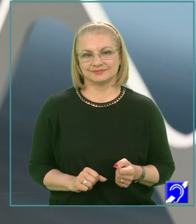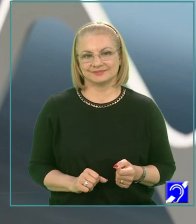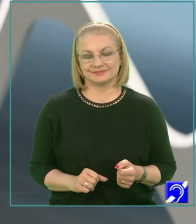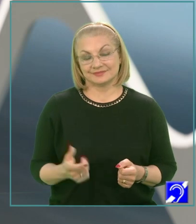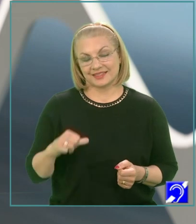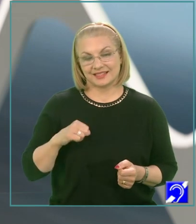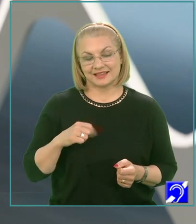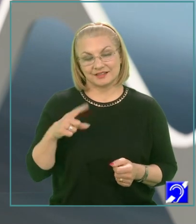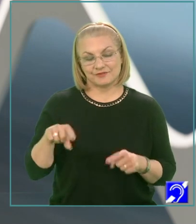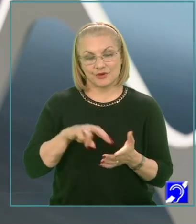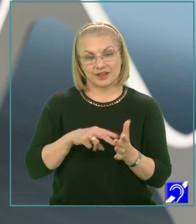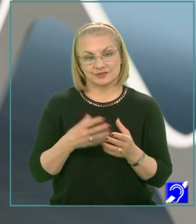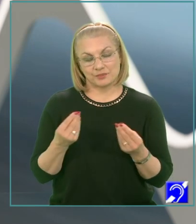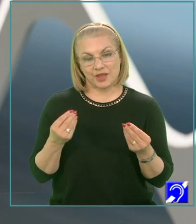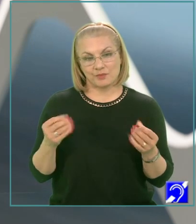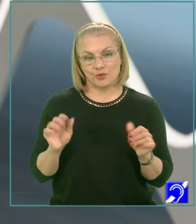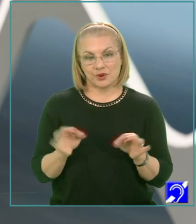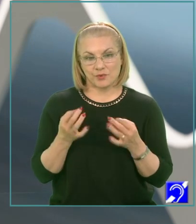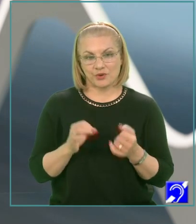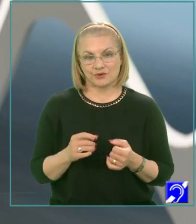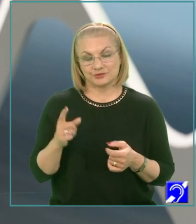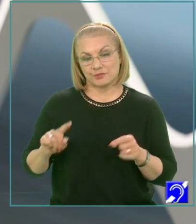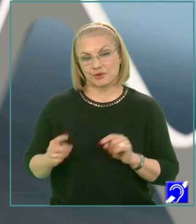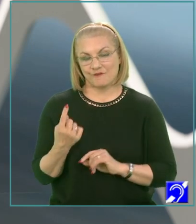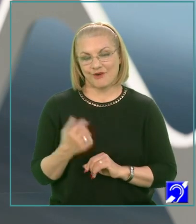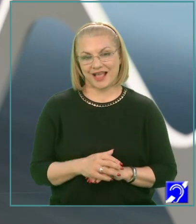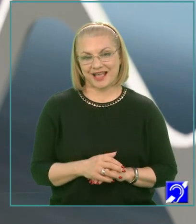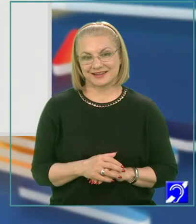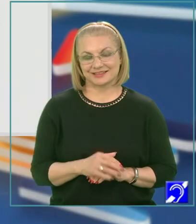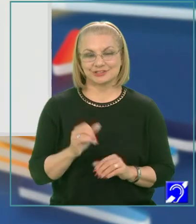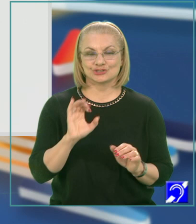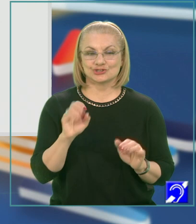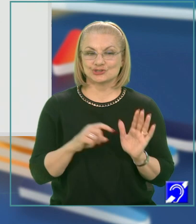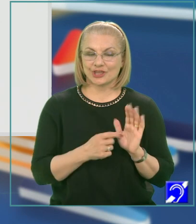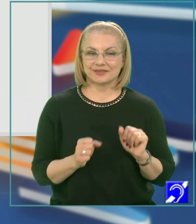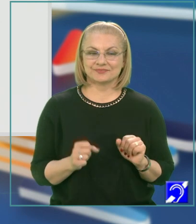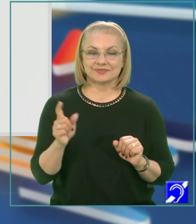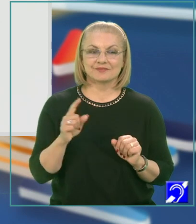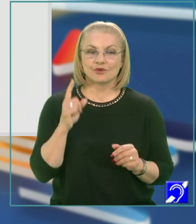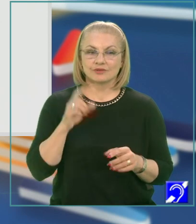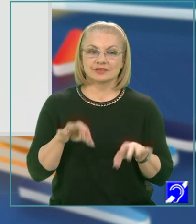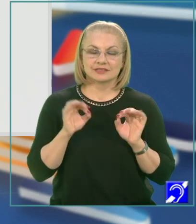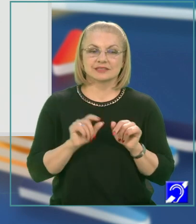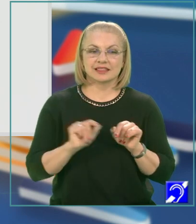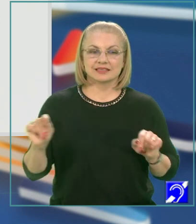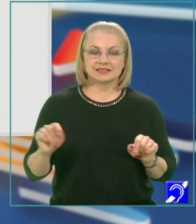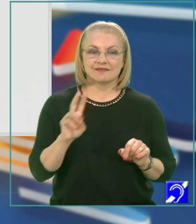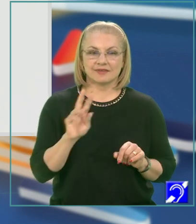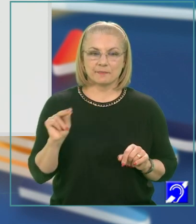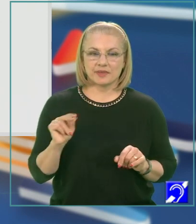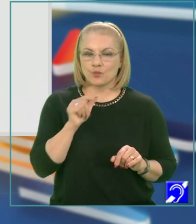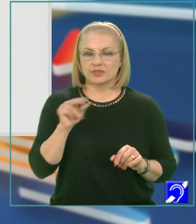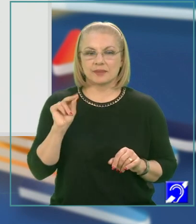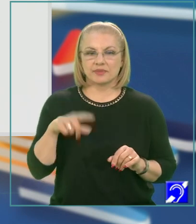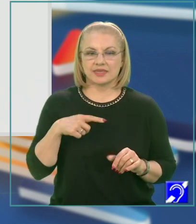fi rezolvat în mai multe moduri, e o provocare pentru voi. Și punctul C, să determinăm distanța VP, unde P